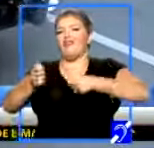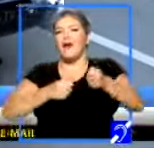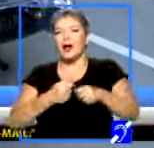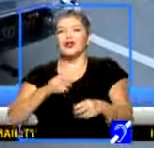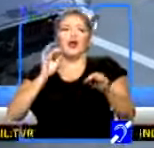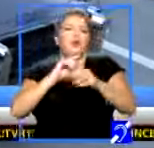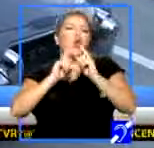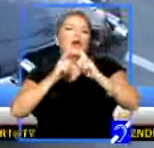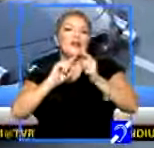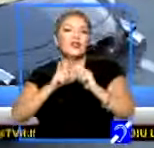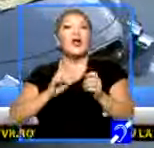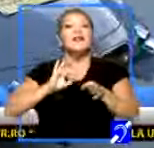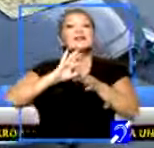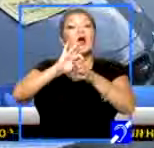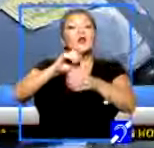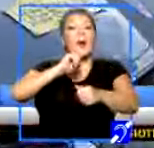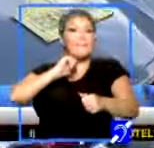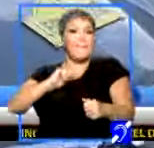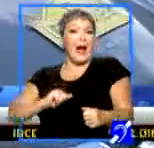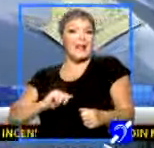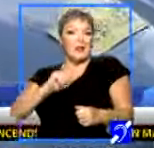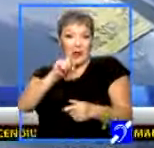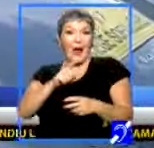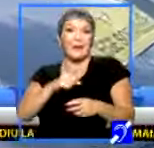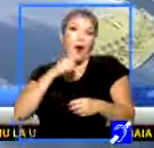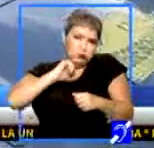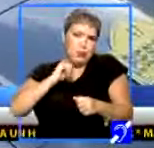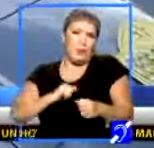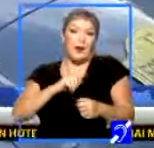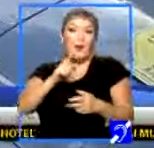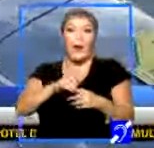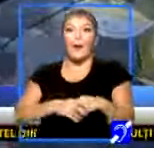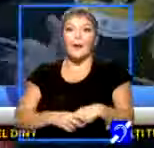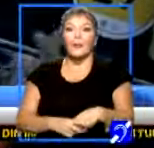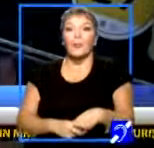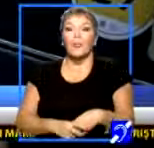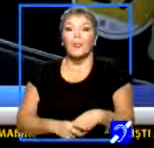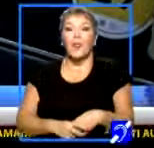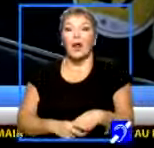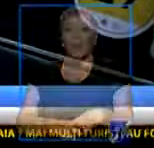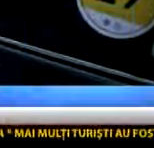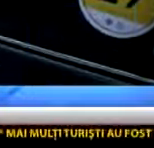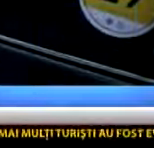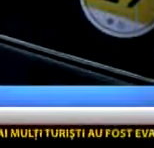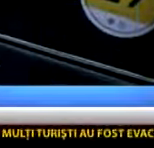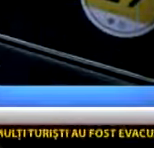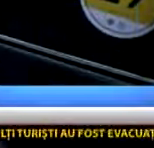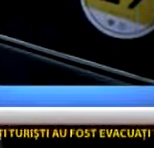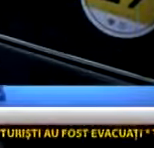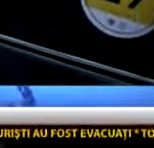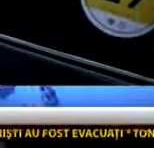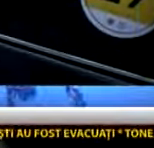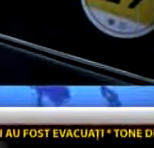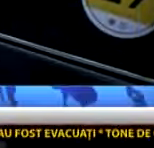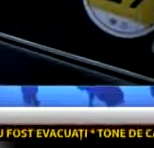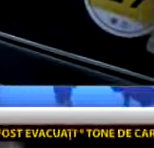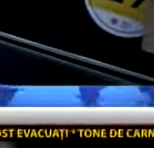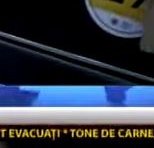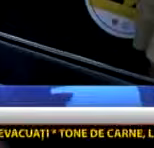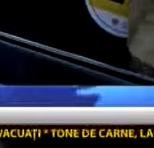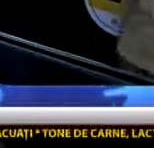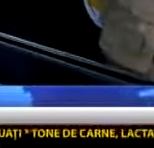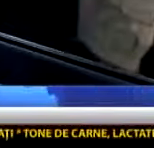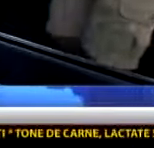politicieni și sunt conduse de proprietari. Perute de fizion? Nu, pas ici. Les jours précédents un peu plus, mais sur la